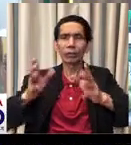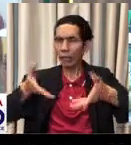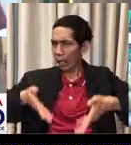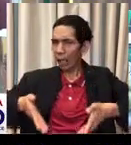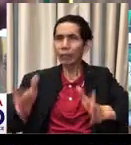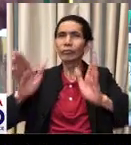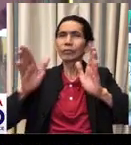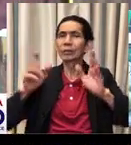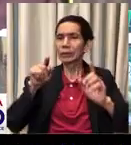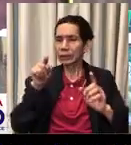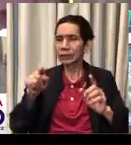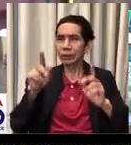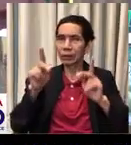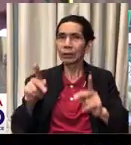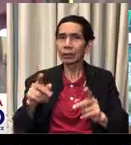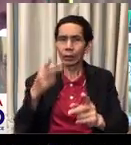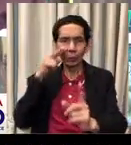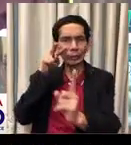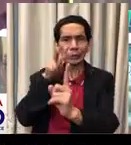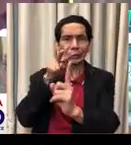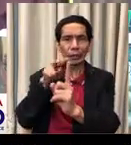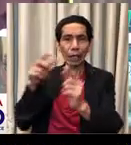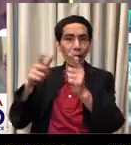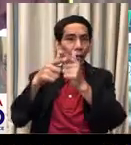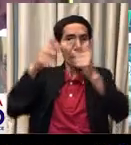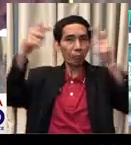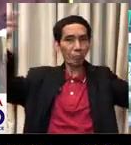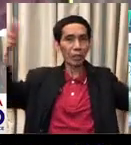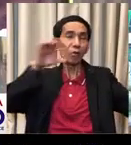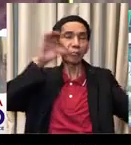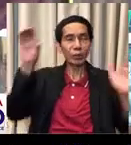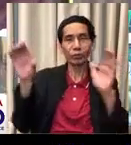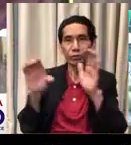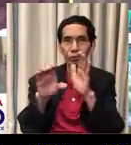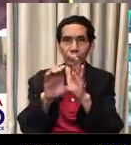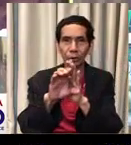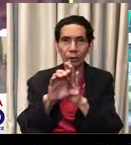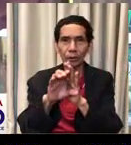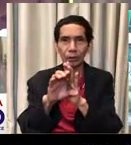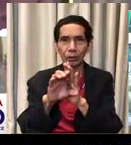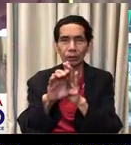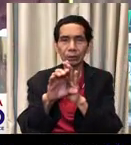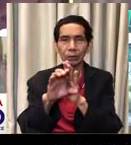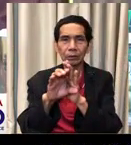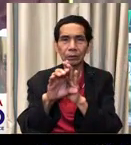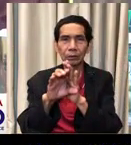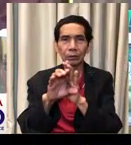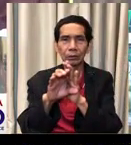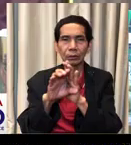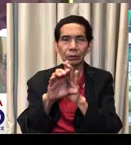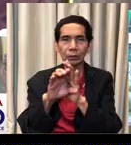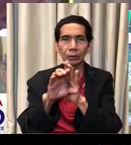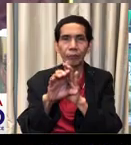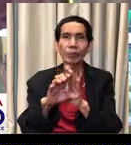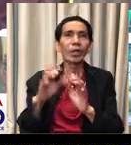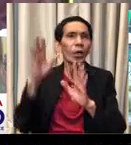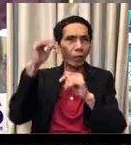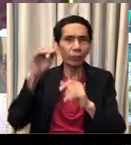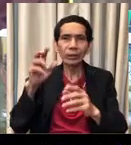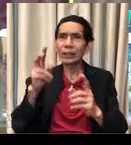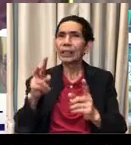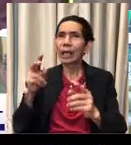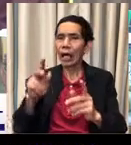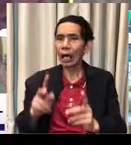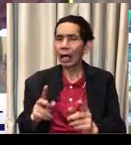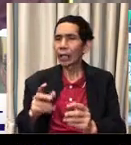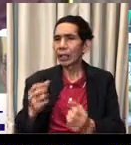pinagpaparaya mo to, H, dahil tinitingnan mo yung malaking litrato dito, yung bigger picture. Yun sana i-apply ko